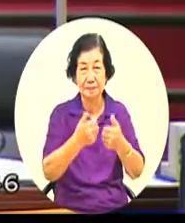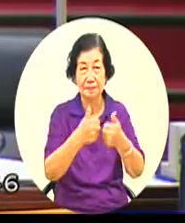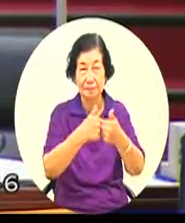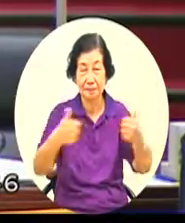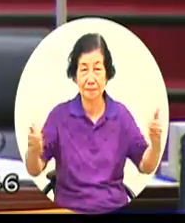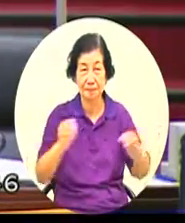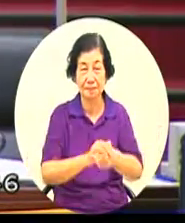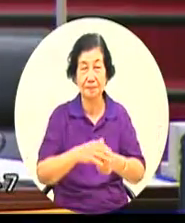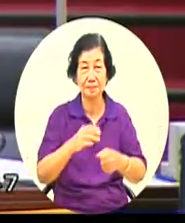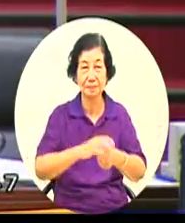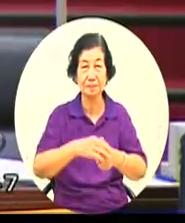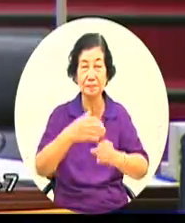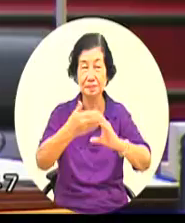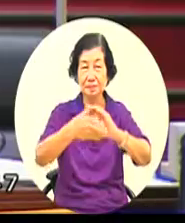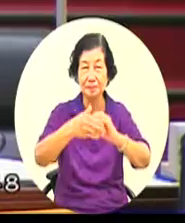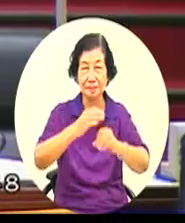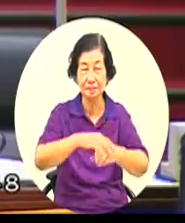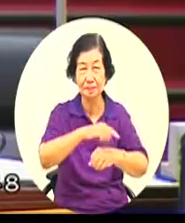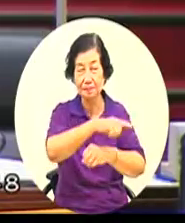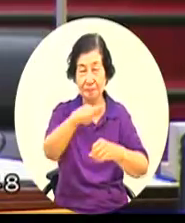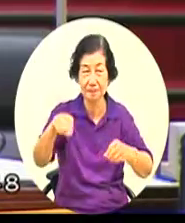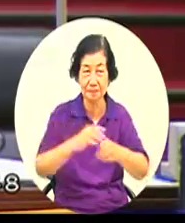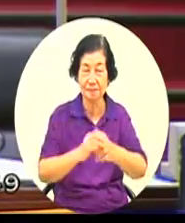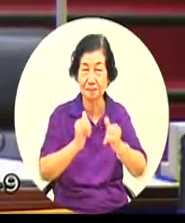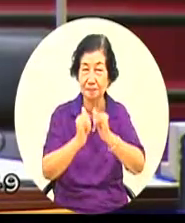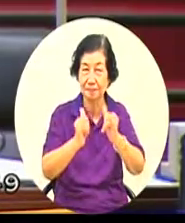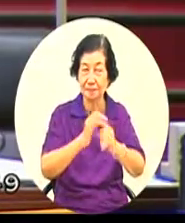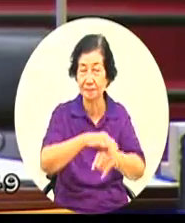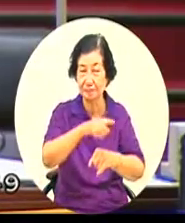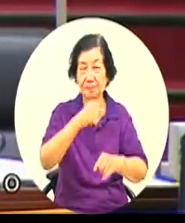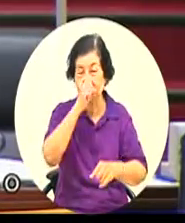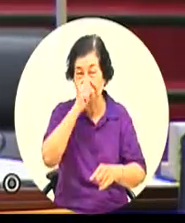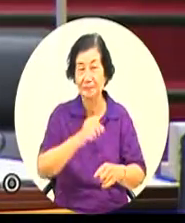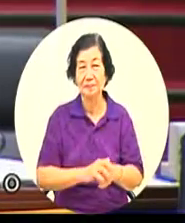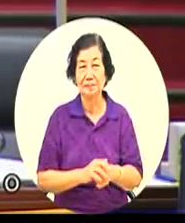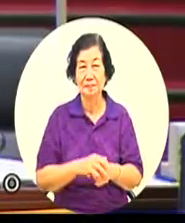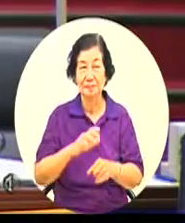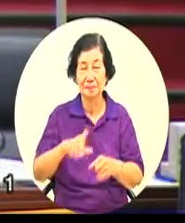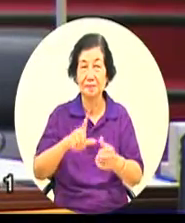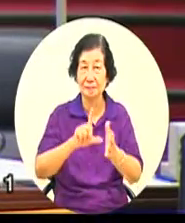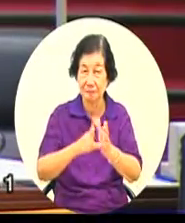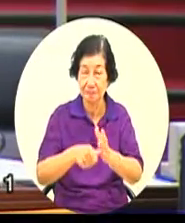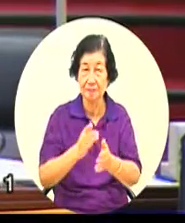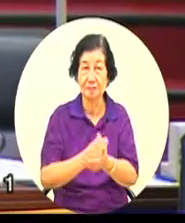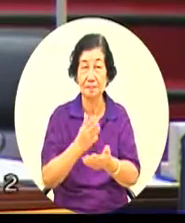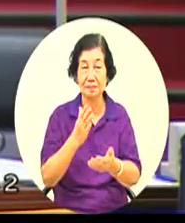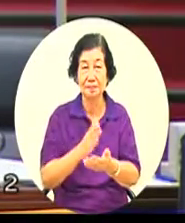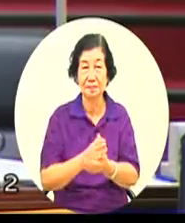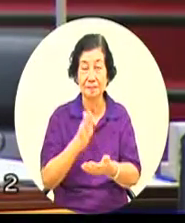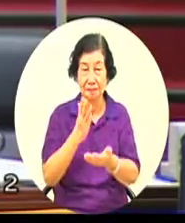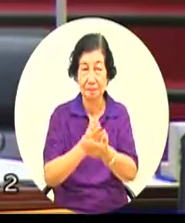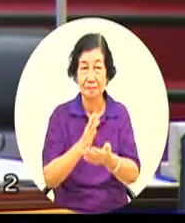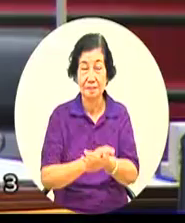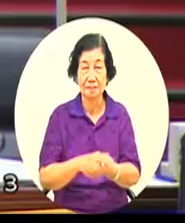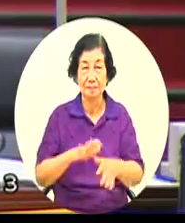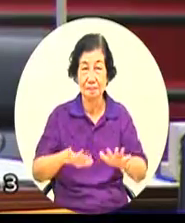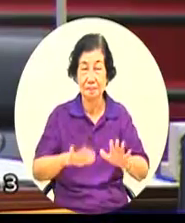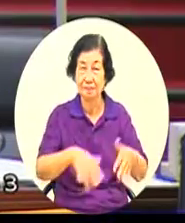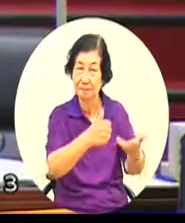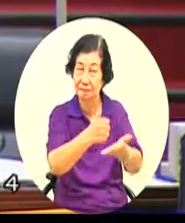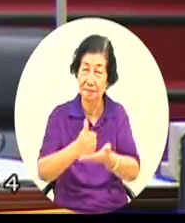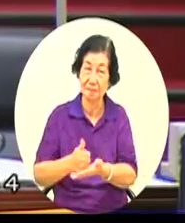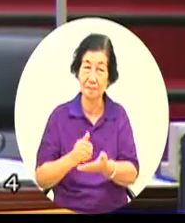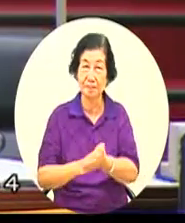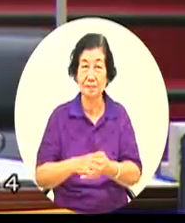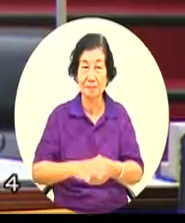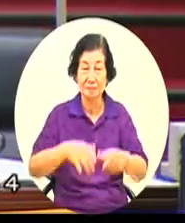体朋友，还有敬爱的市民，大家好。主席，时间先暂停，今天我有请那个雄女的黄秀霞